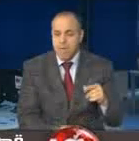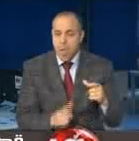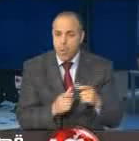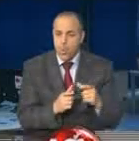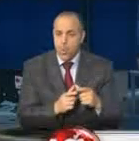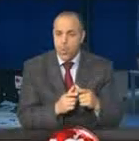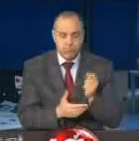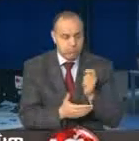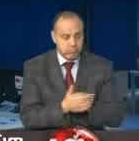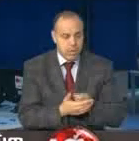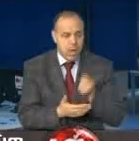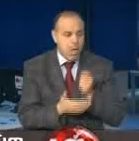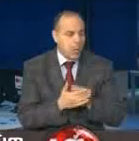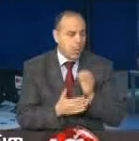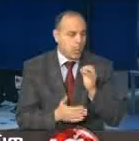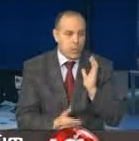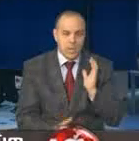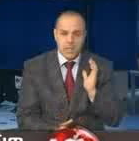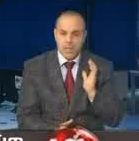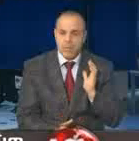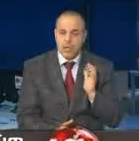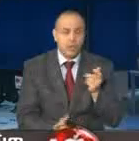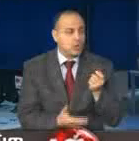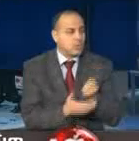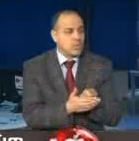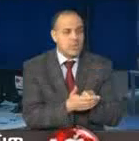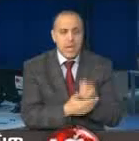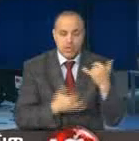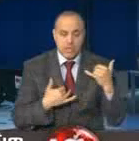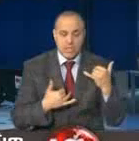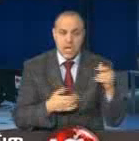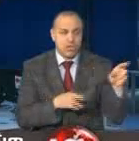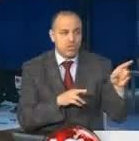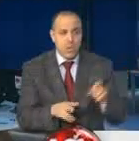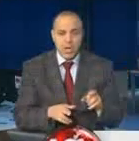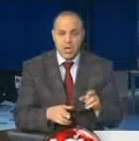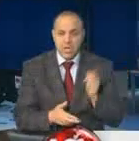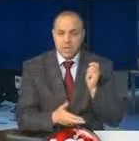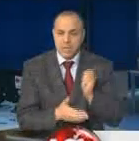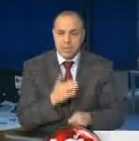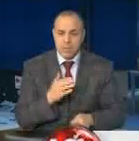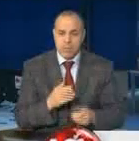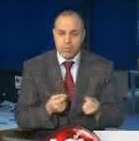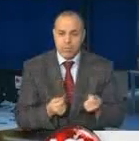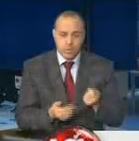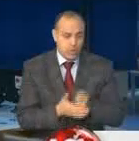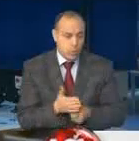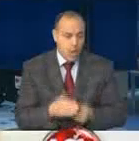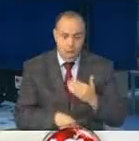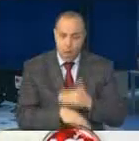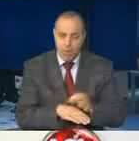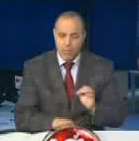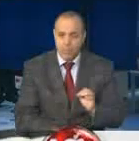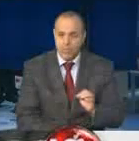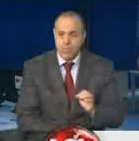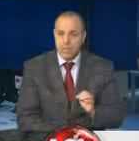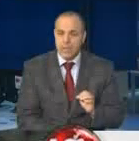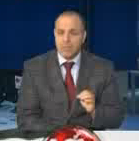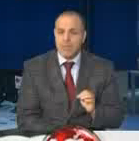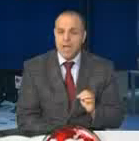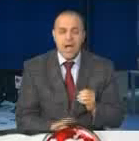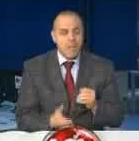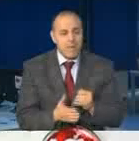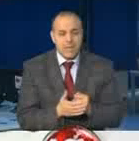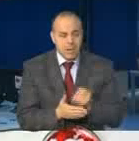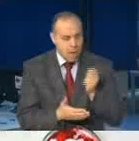اللي ما تخلصش الجباية بالكل كما يجيبوا السلع من الجزائر. علاش؟ خاطر الجزائر ما يخلصوش ديوانة. السلعة قصر هلال خالصة